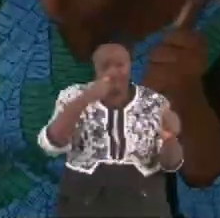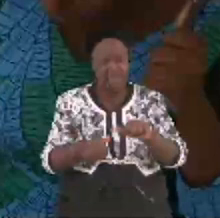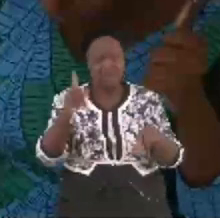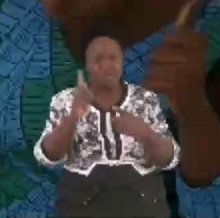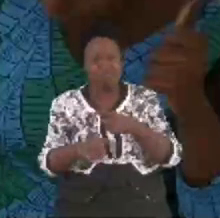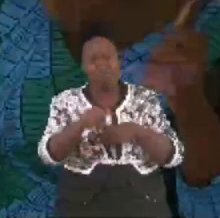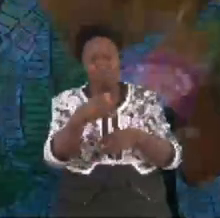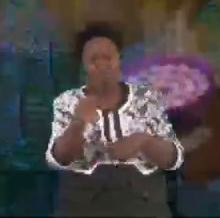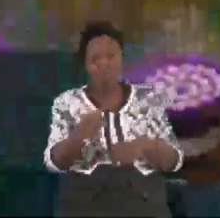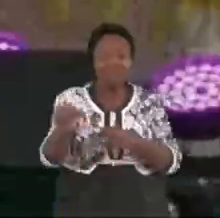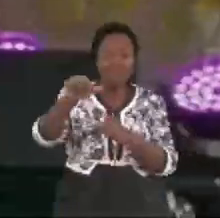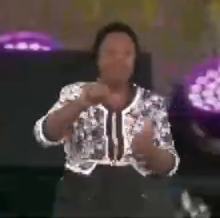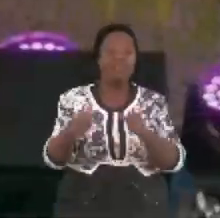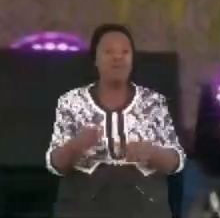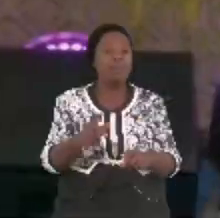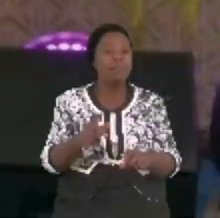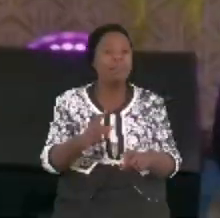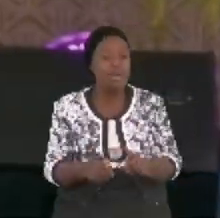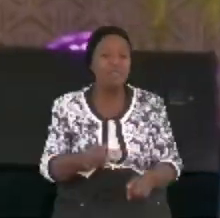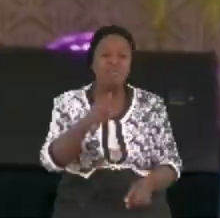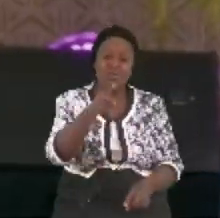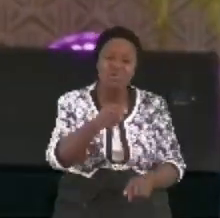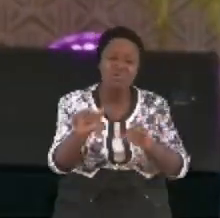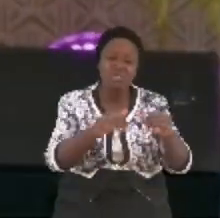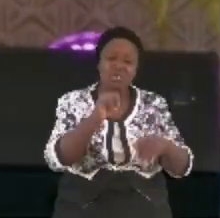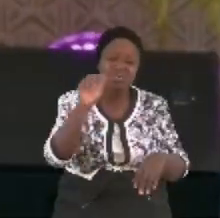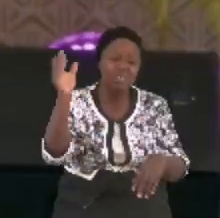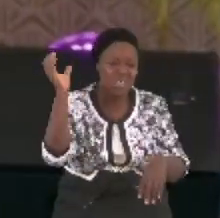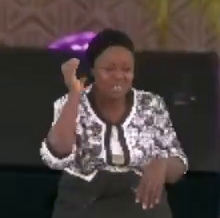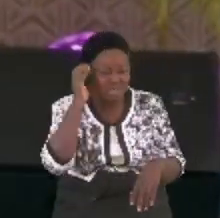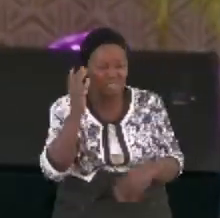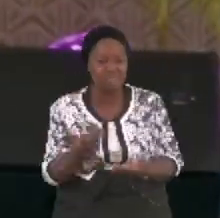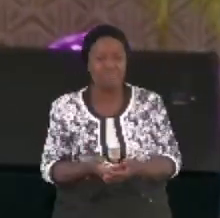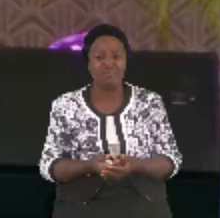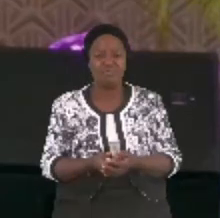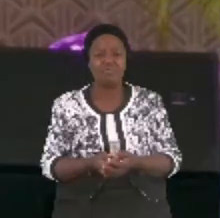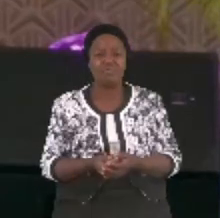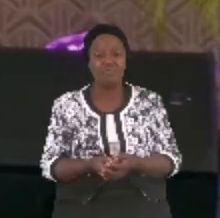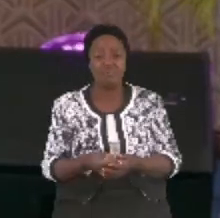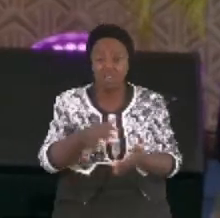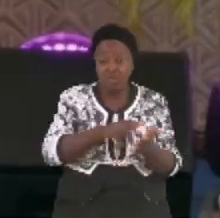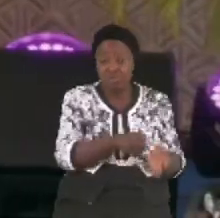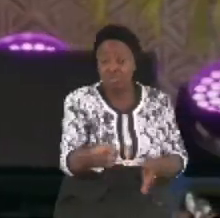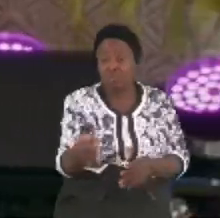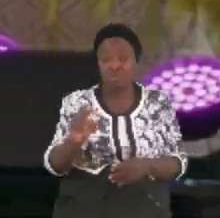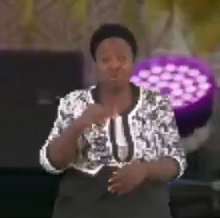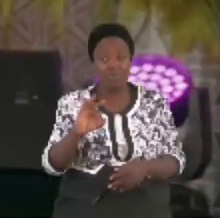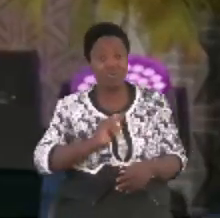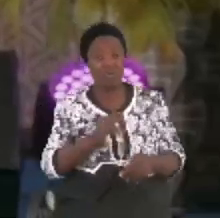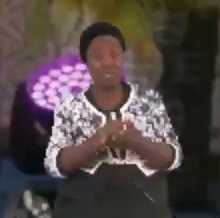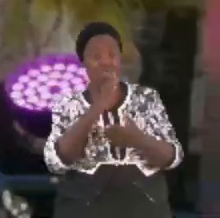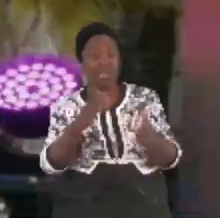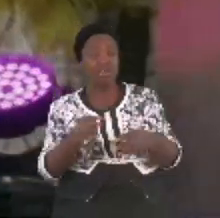Jean. Mais vous n'avez pas écouté. Et nous qui sommes ici, ne dites pas que vous n'avez jamais